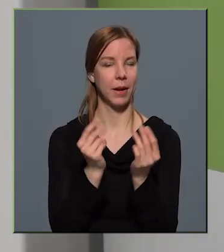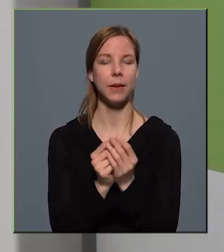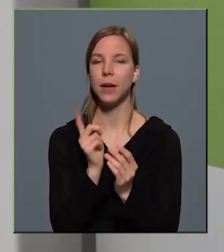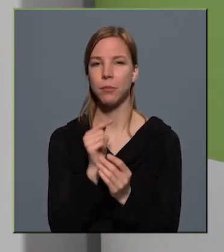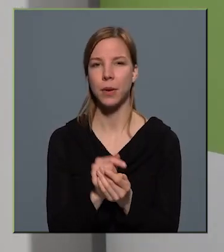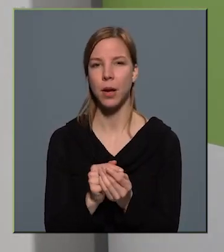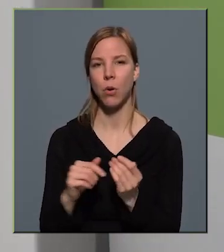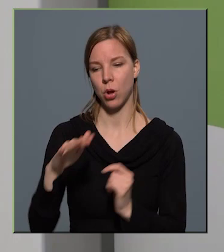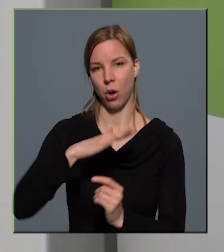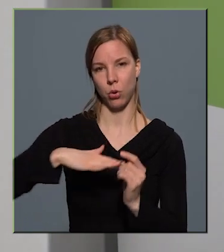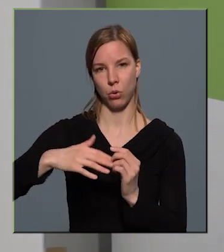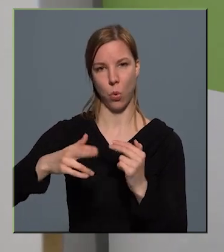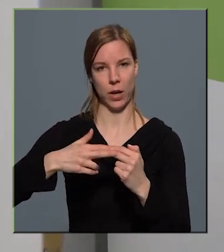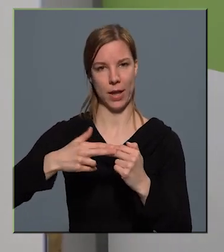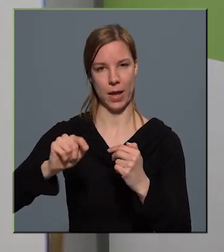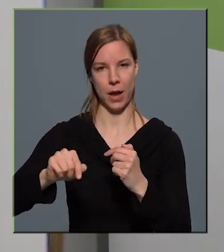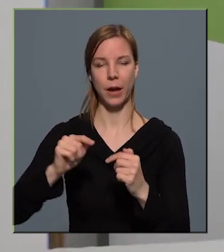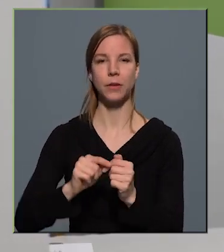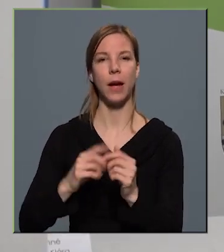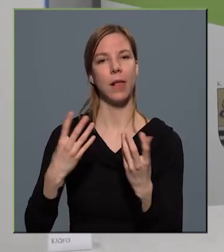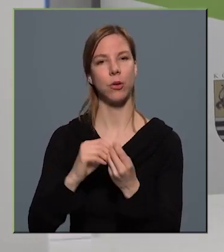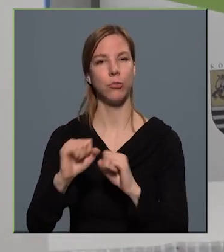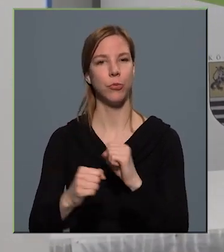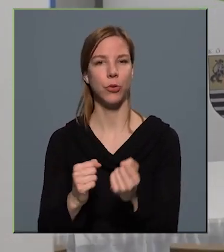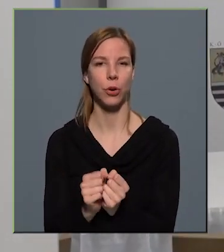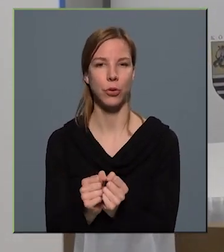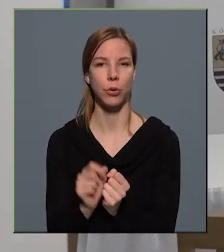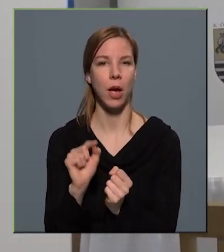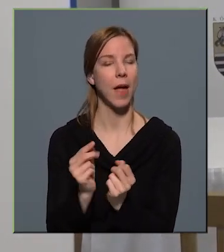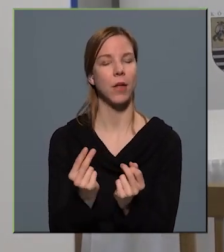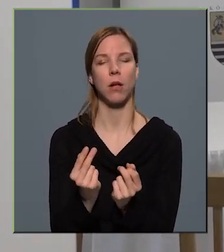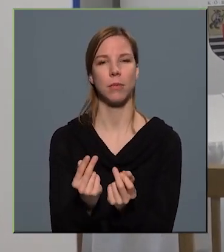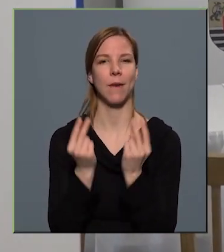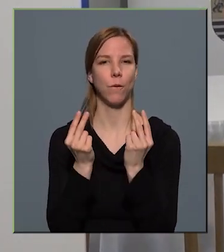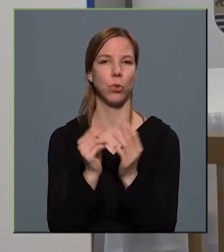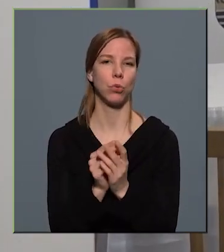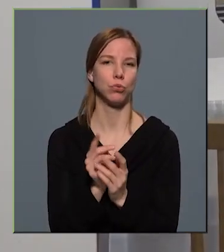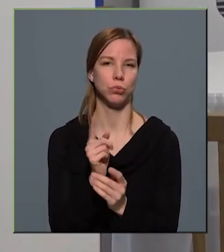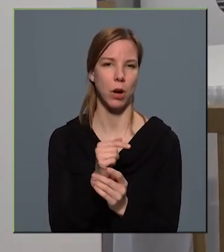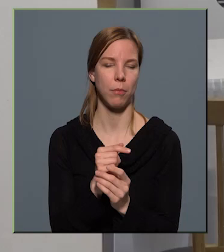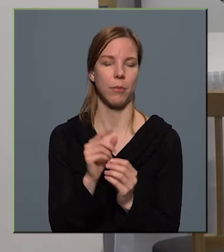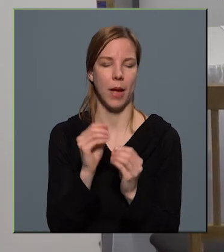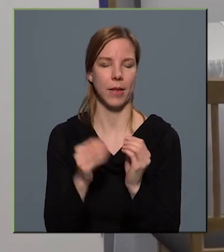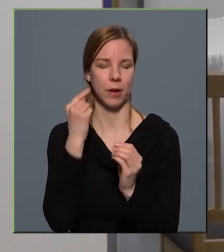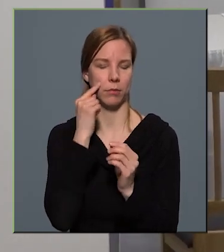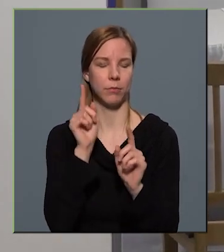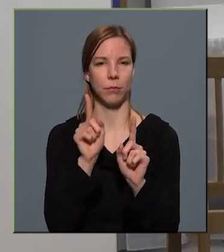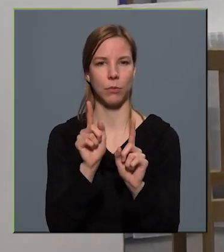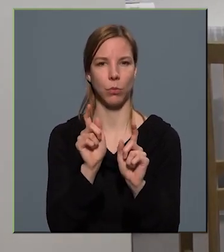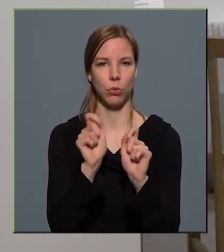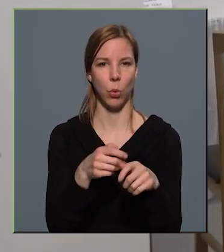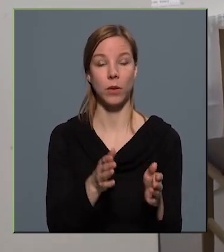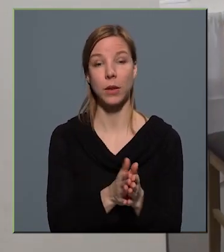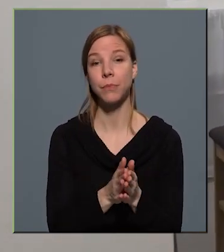környezetünkkel együttműködjünk, úgyhogy alapvetően ez a legfontosabb érvünk a támogatás mellett. Hát folyamatos